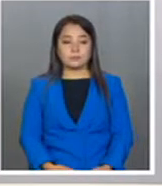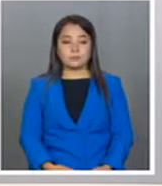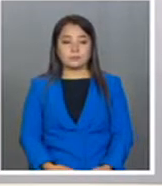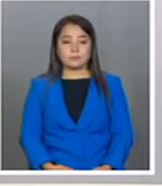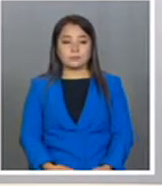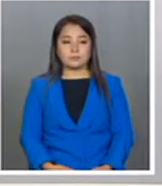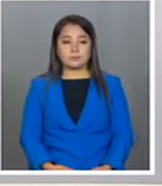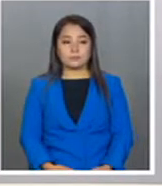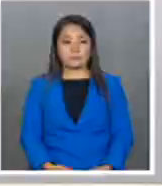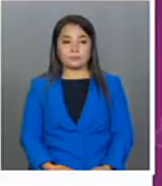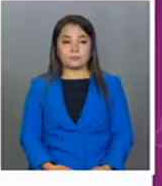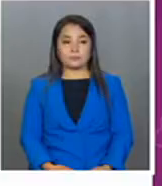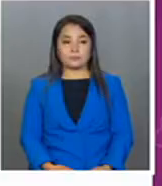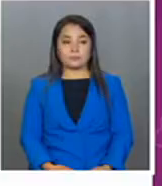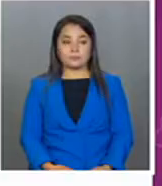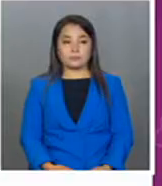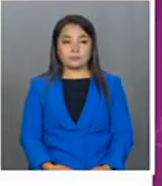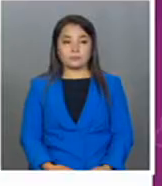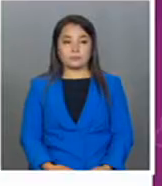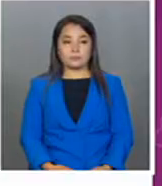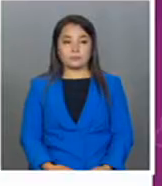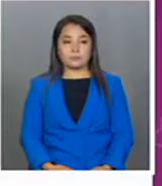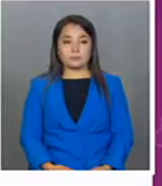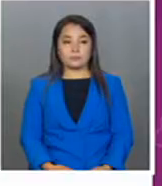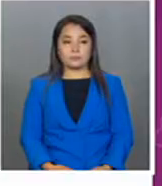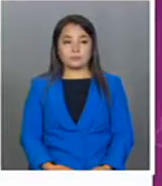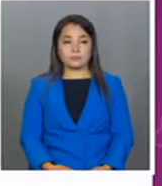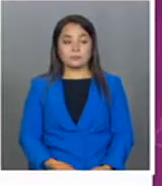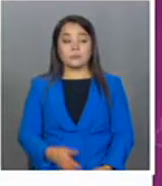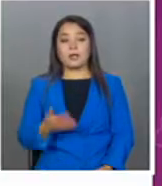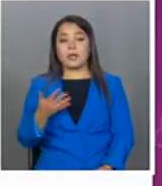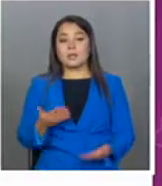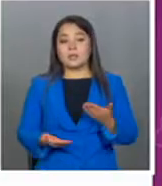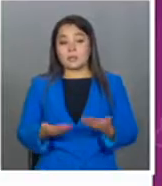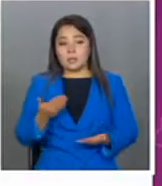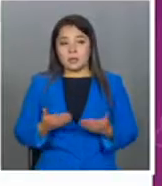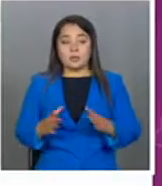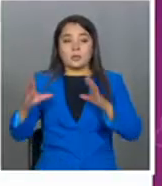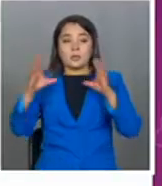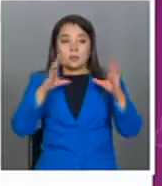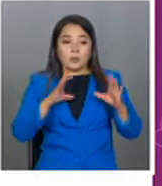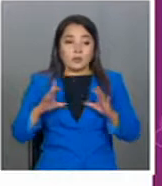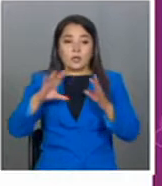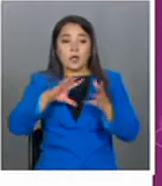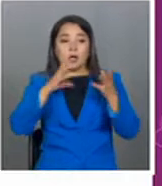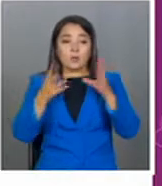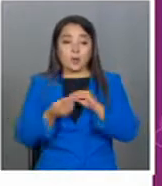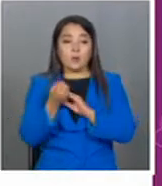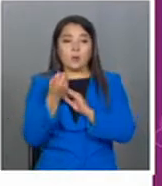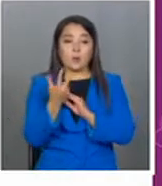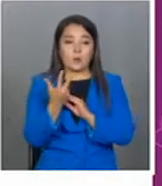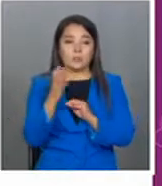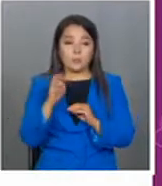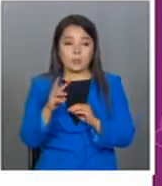46.24 квадрат сантиметр. Келесі тапсырма. Егер сыртқы дөңгелектің радиусы 13 сантиметр,